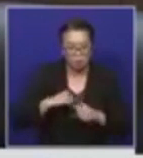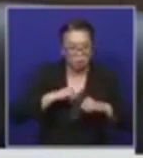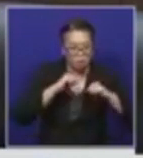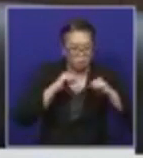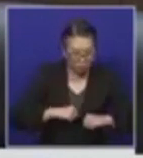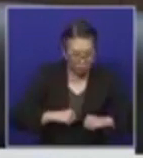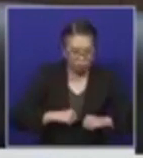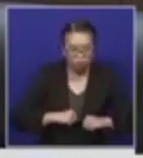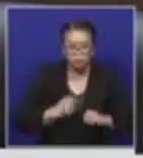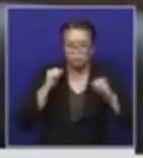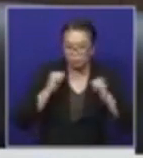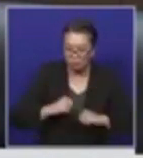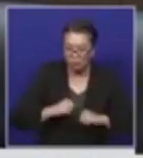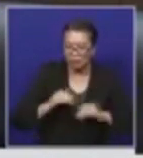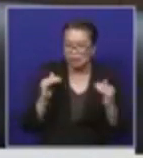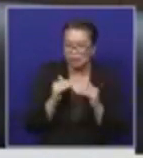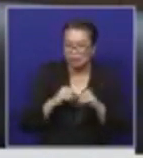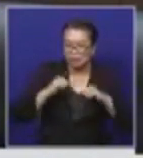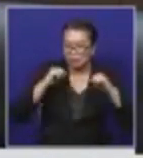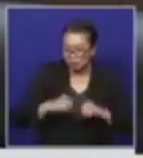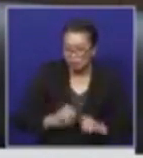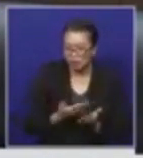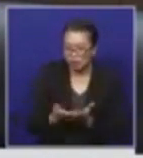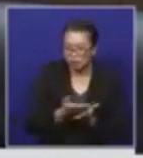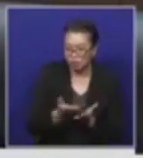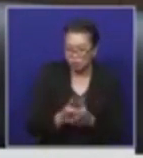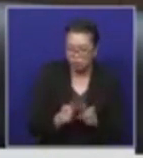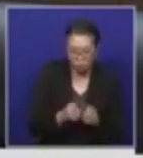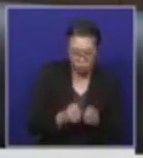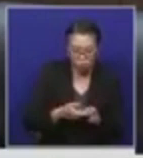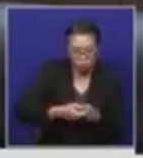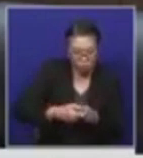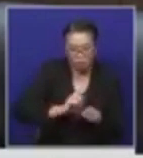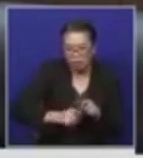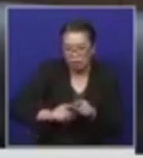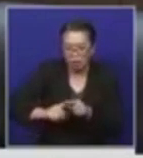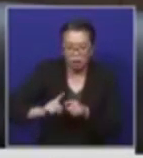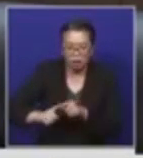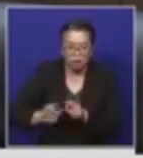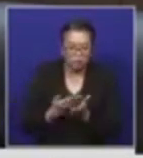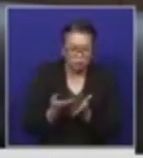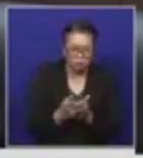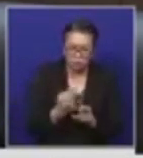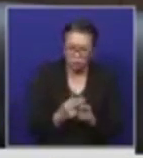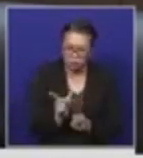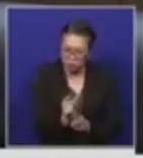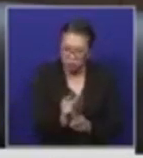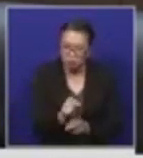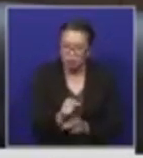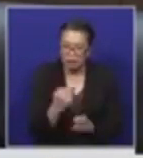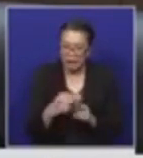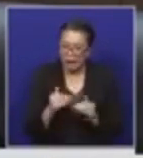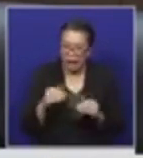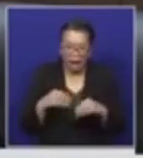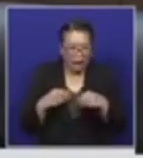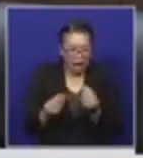ให้สิทธิผูกขาดพันธุ์พืชใหม่แก่บริษัทและนักปรับปรุงพันธุ์แค่ชื่อมันก็น่ากลัวแล้วนะครับให้สิท